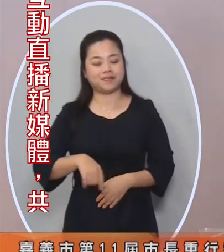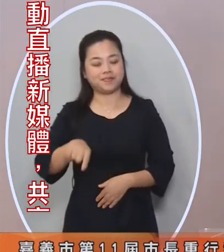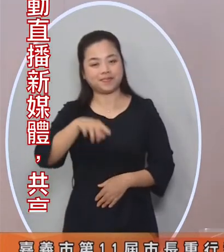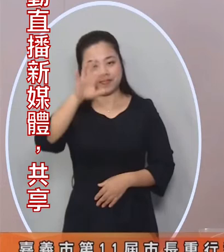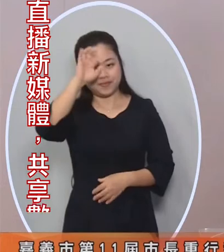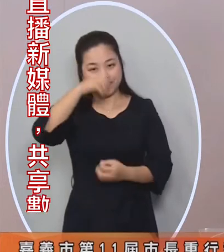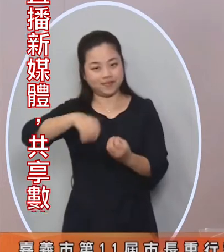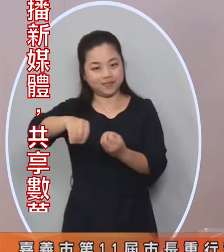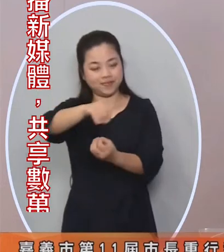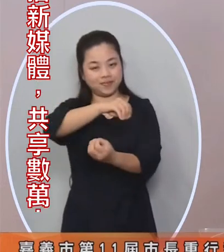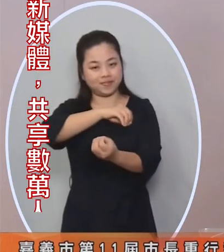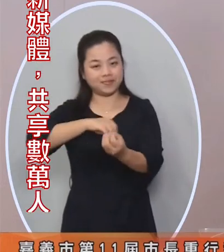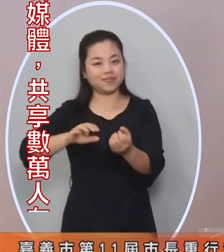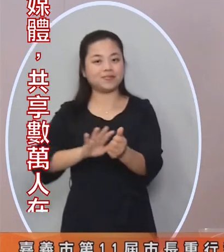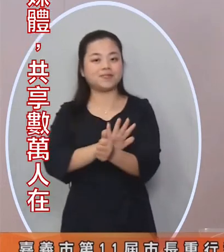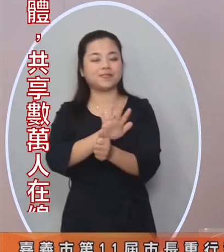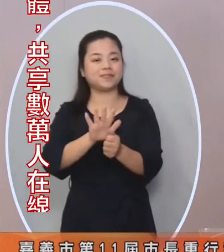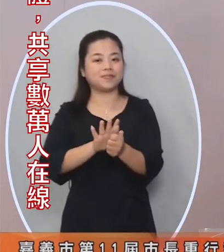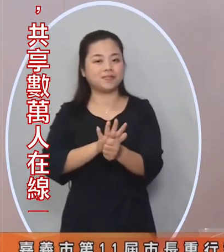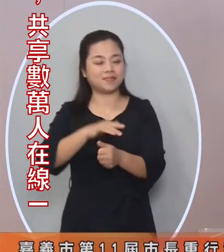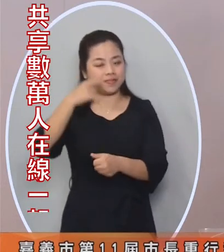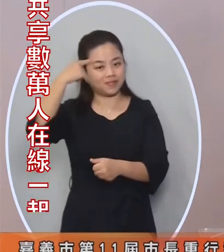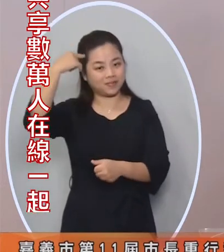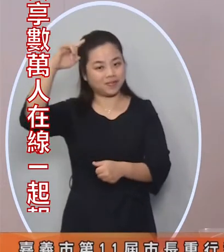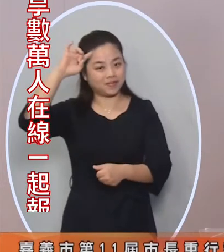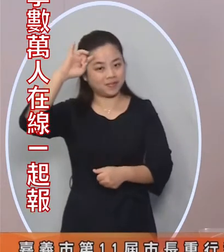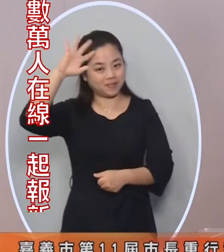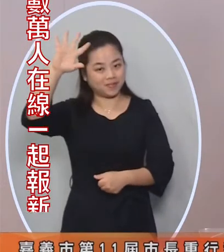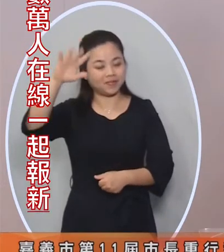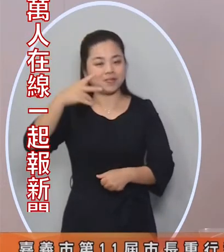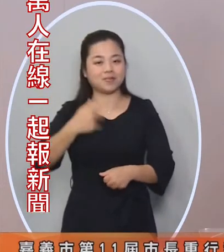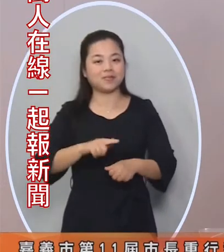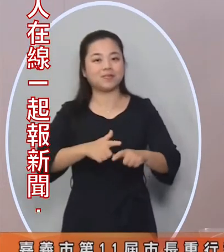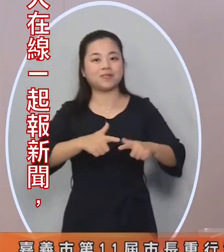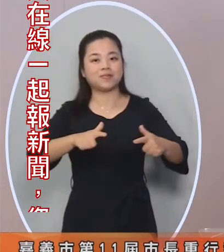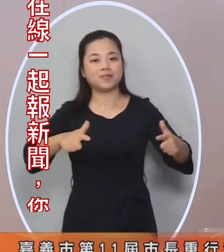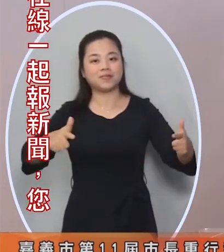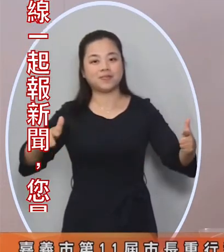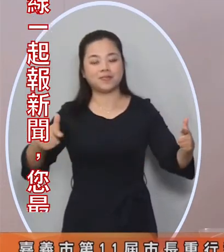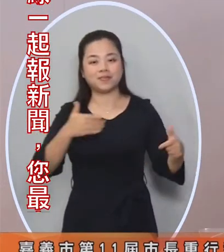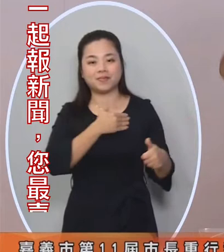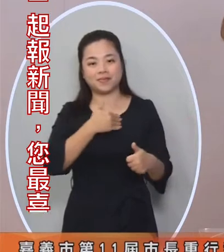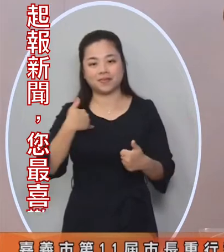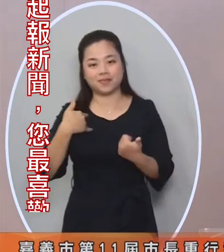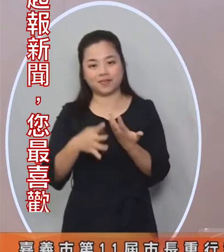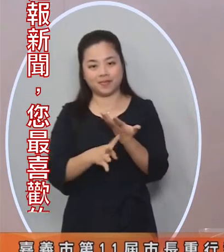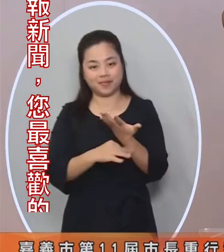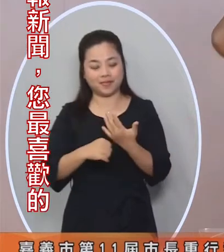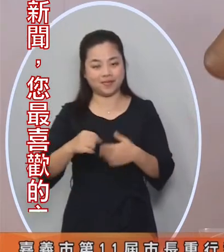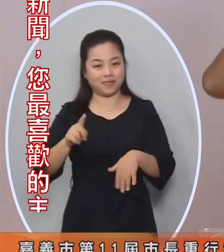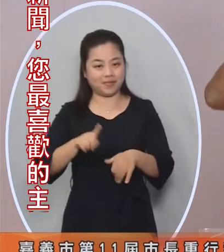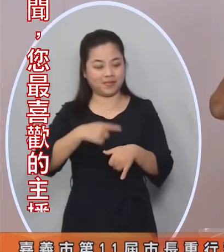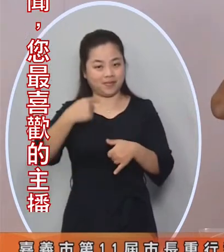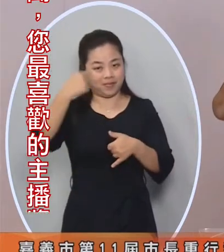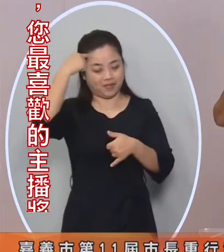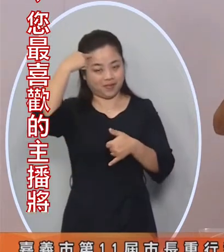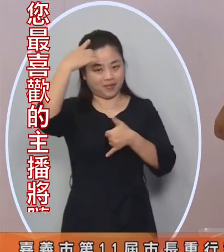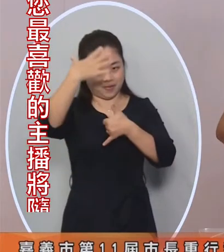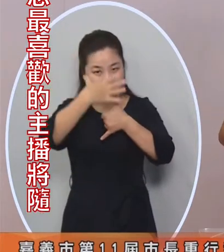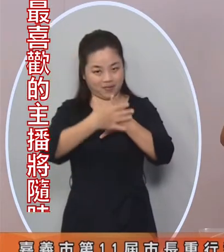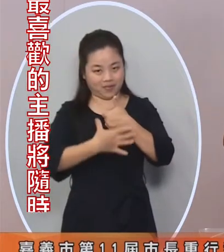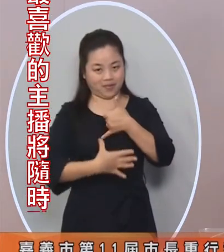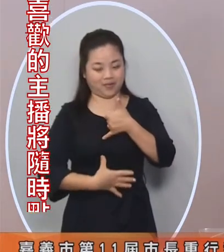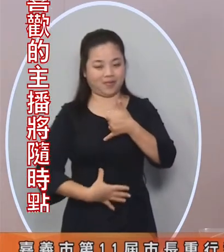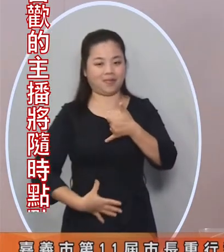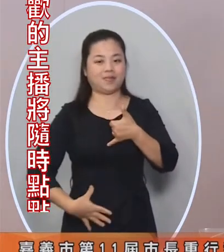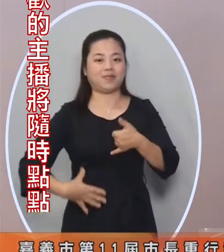爱的能量、梦幻的能量、创造的能量，以及多彩多姿缤纷的能量，从我的头顶，经过我的身体，经